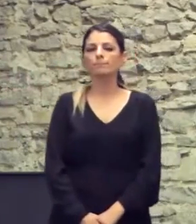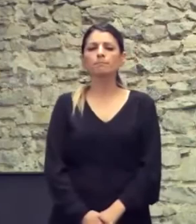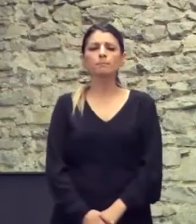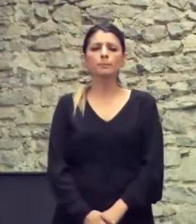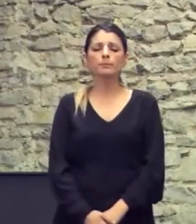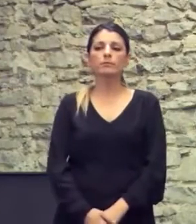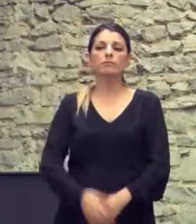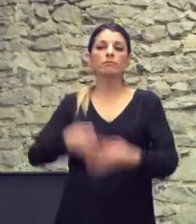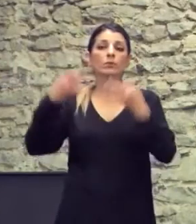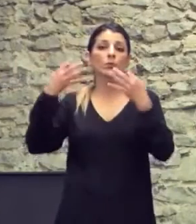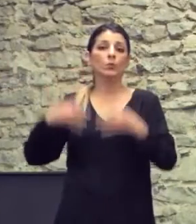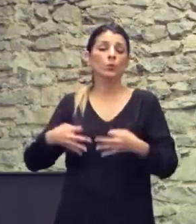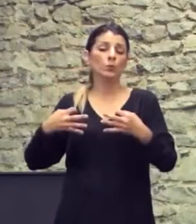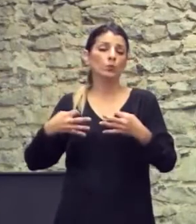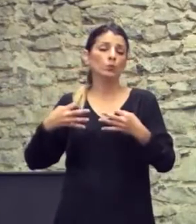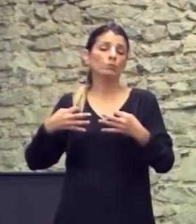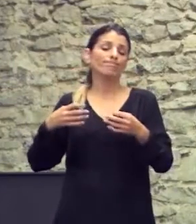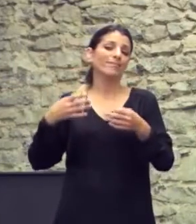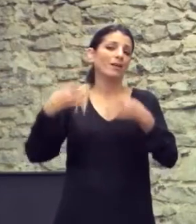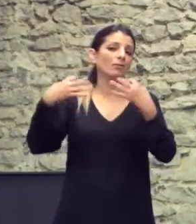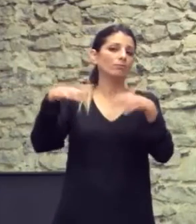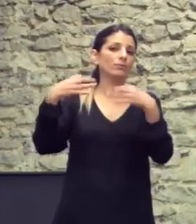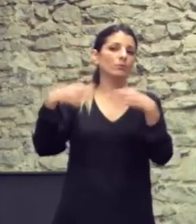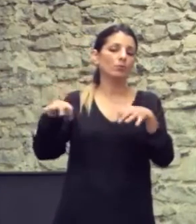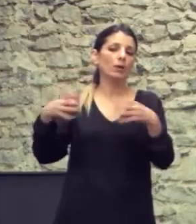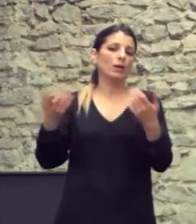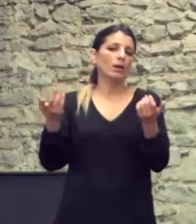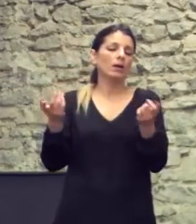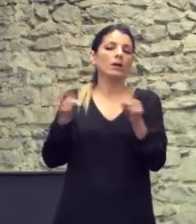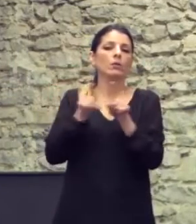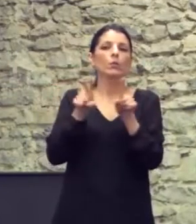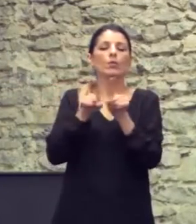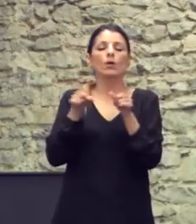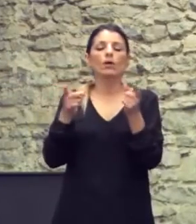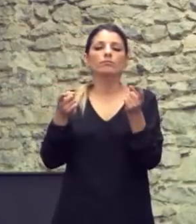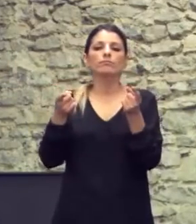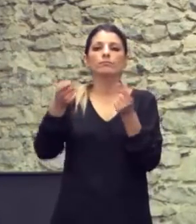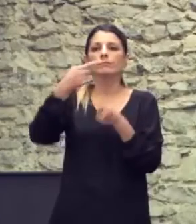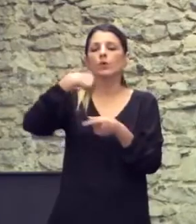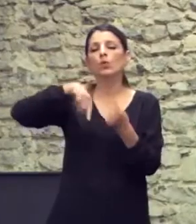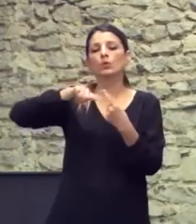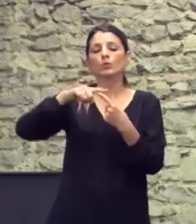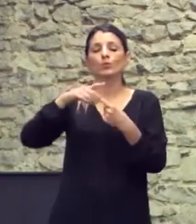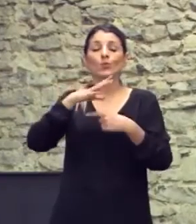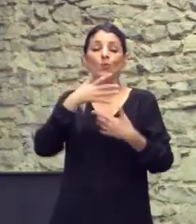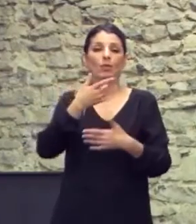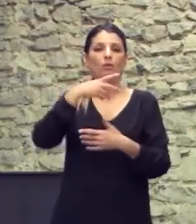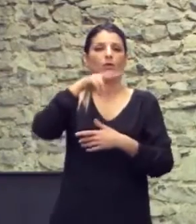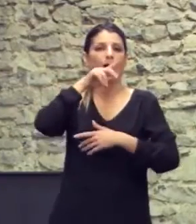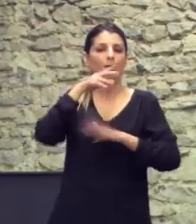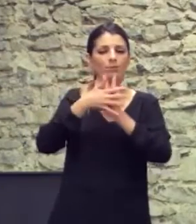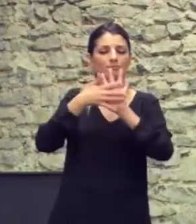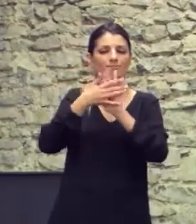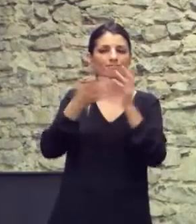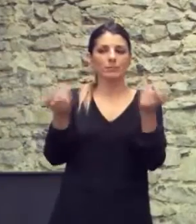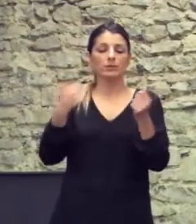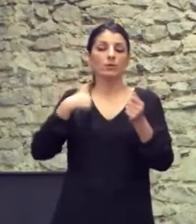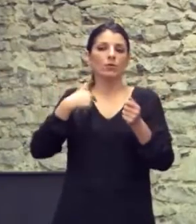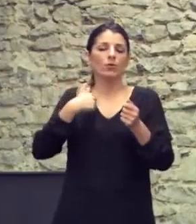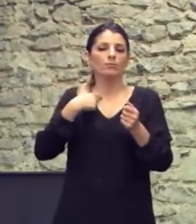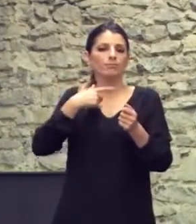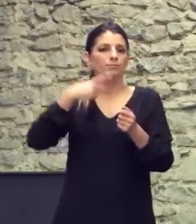Justo, ez, normalean ez ditute oso baliabide audiovisualak erabiltzen hitz egiten dudanean, oso eskolatzarrekoa nahi